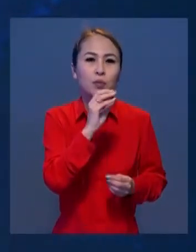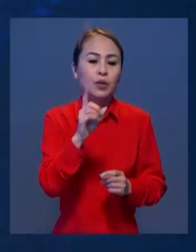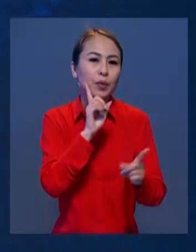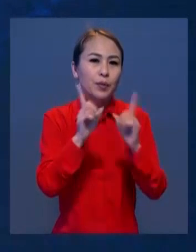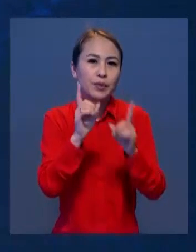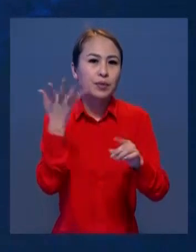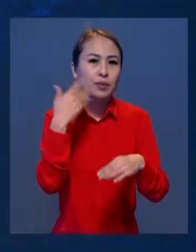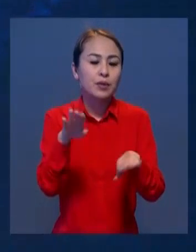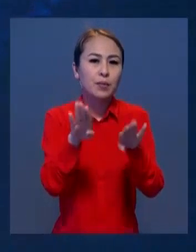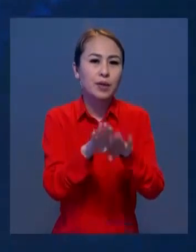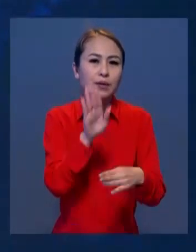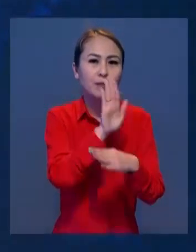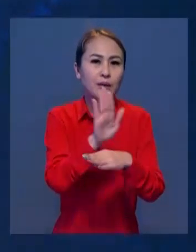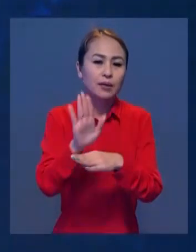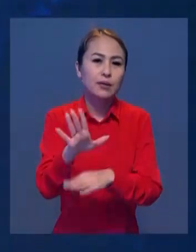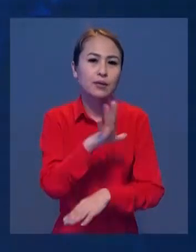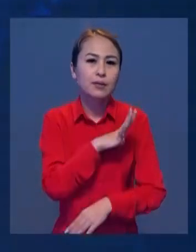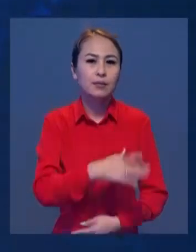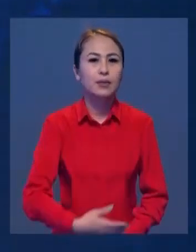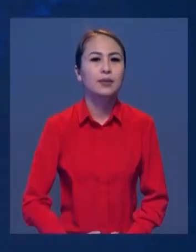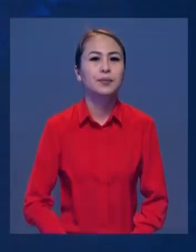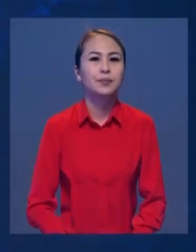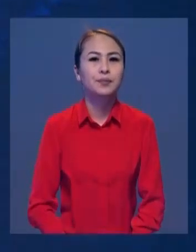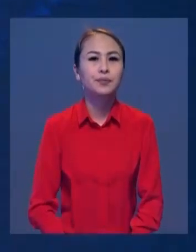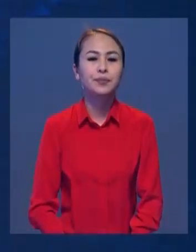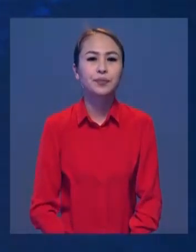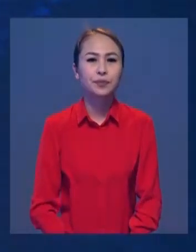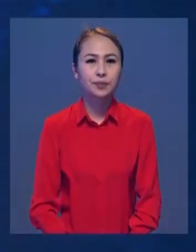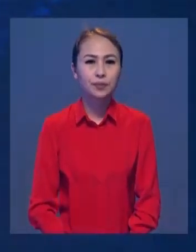Қасым Жомарт Тоқаев осыған байланысты бірқатар сын айтты.